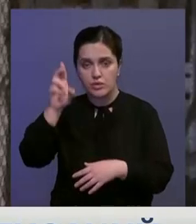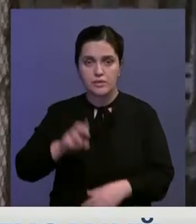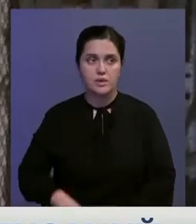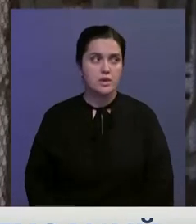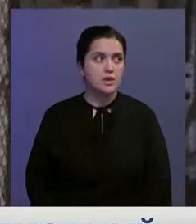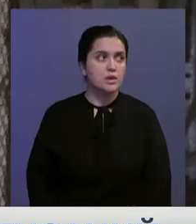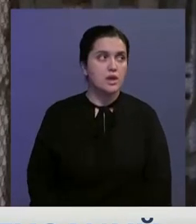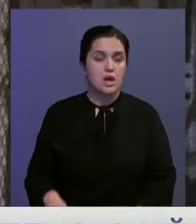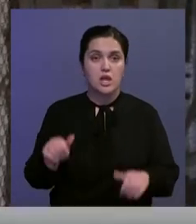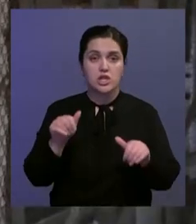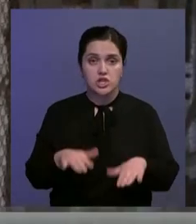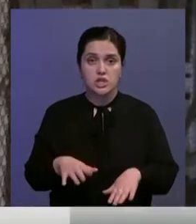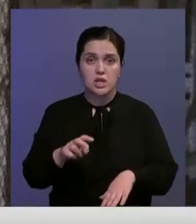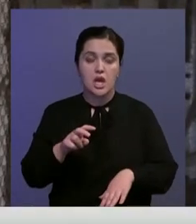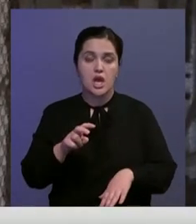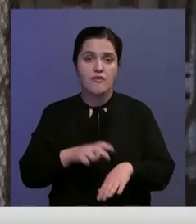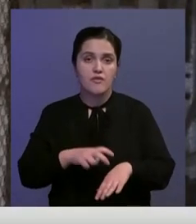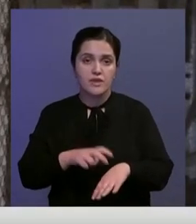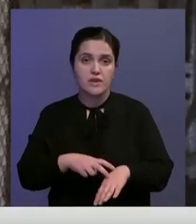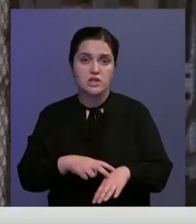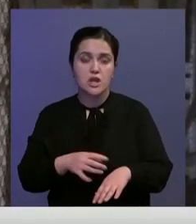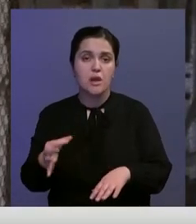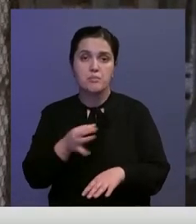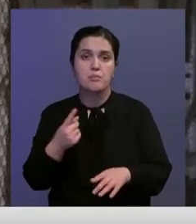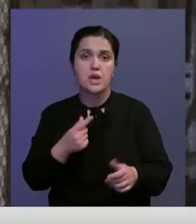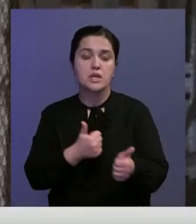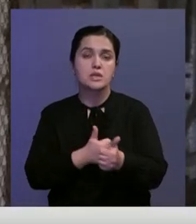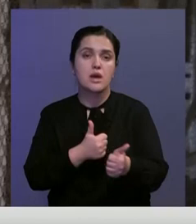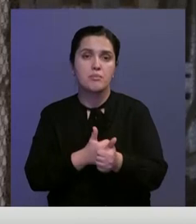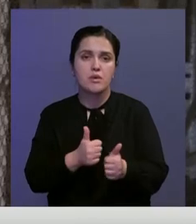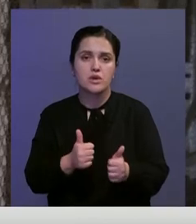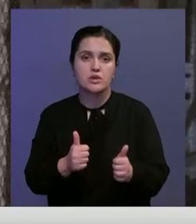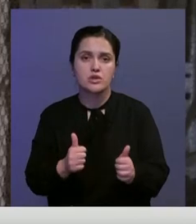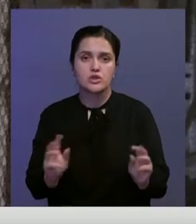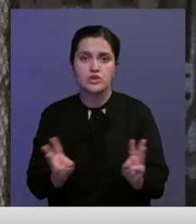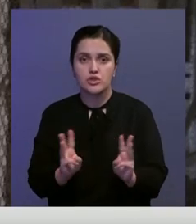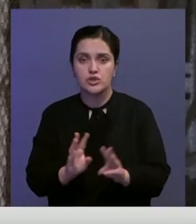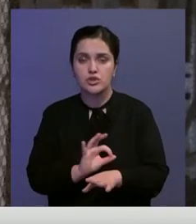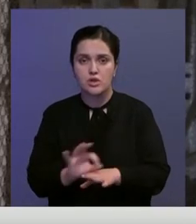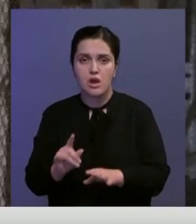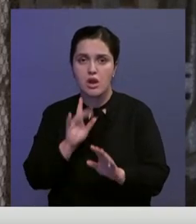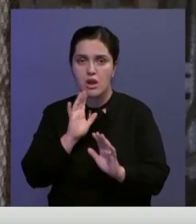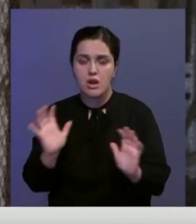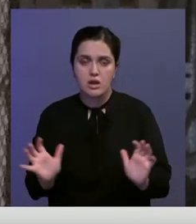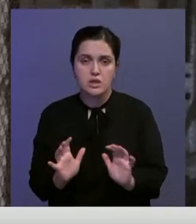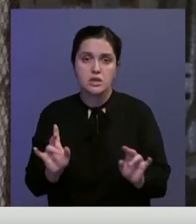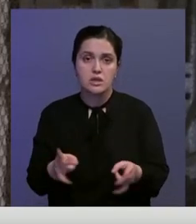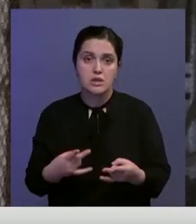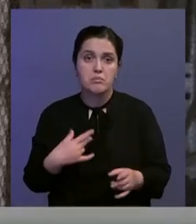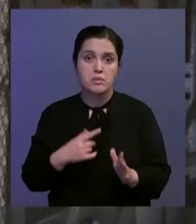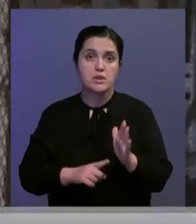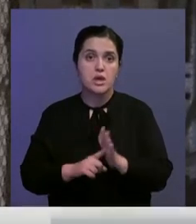ветврача областного первого зама, который сказал, что сжигайте, не храните их здесь. Мы